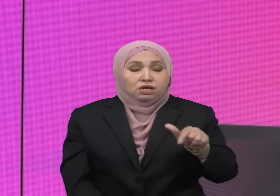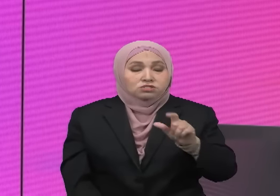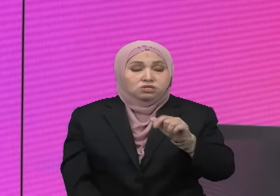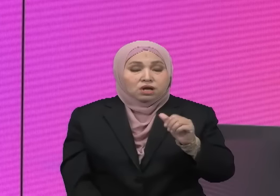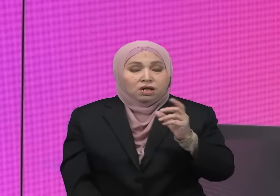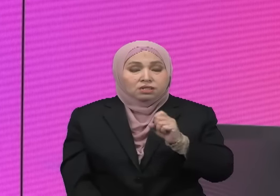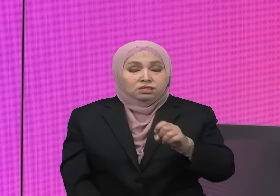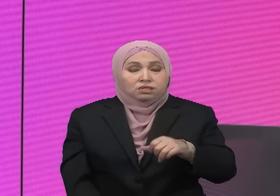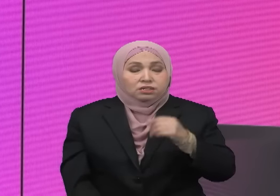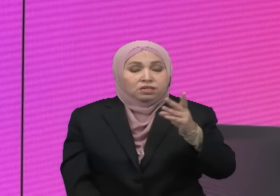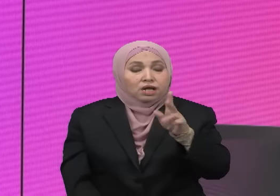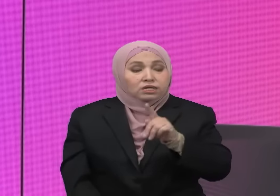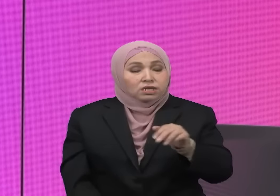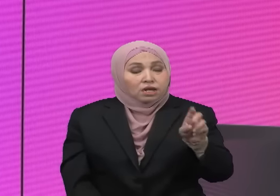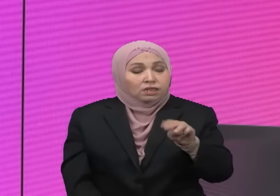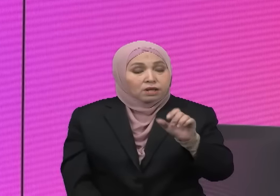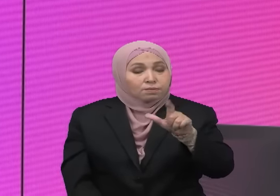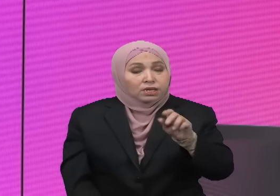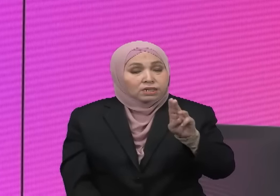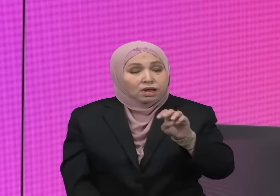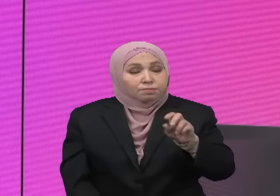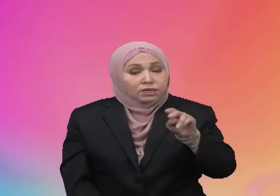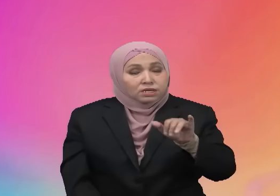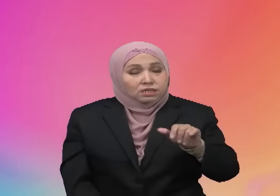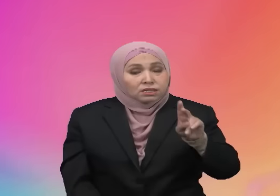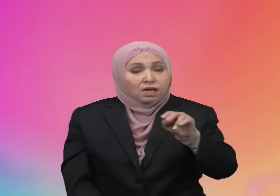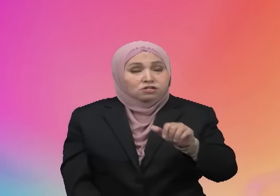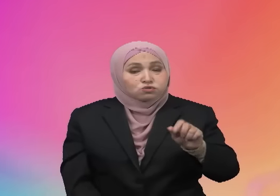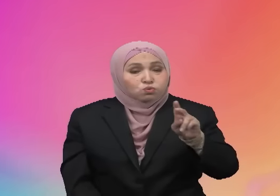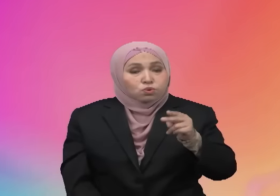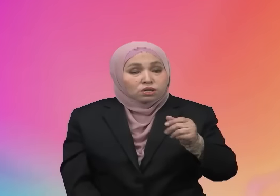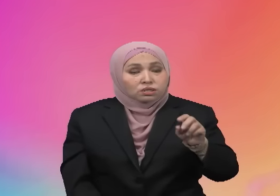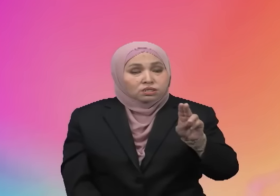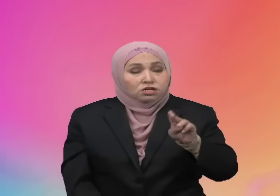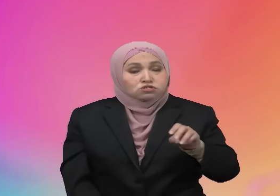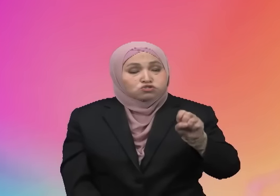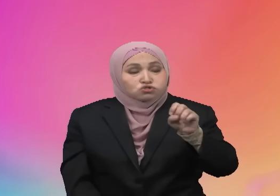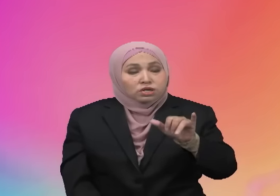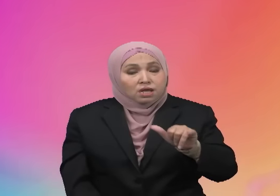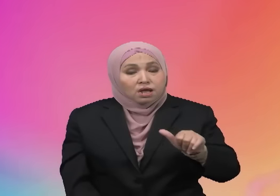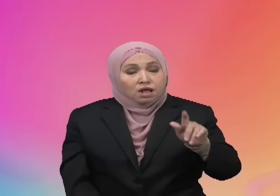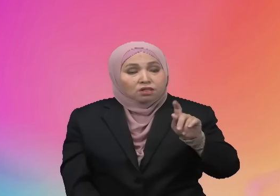ja'alna li kulli nabiyyin aduwan